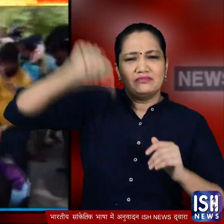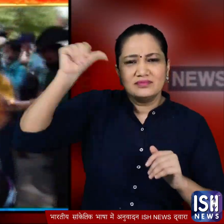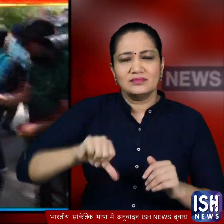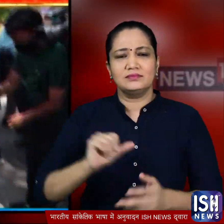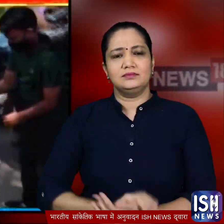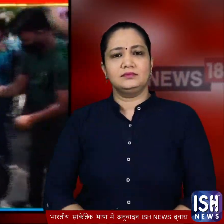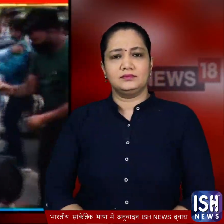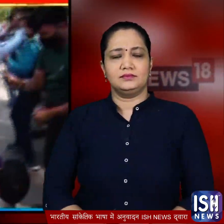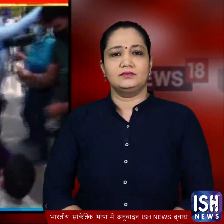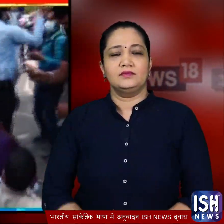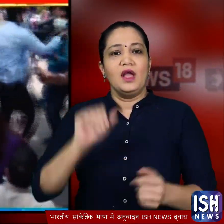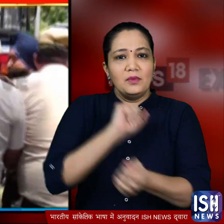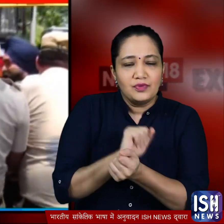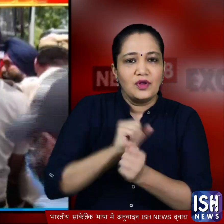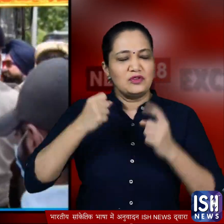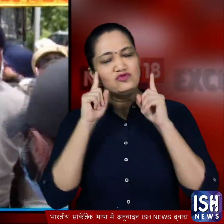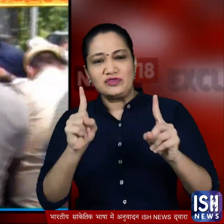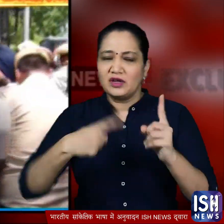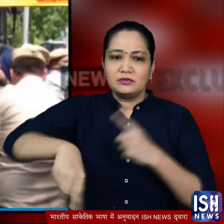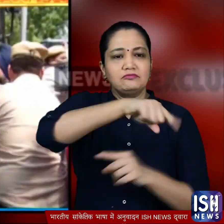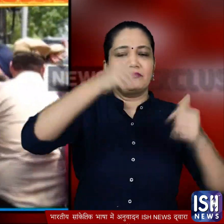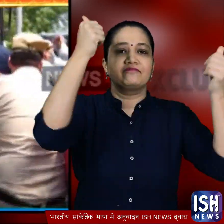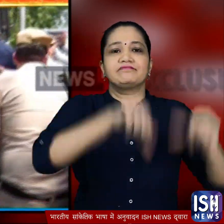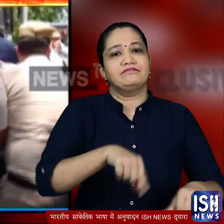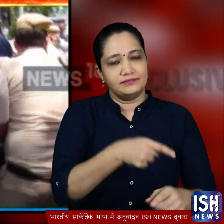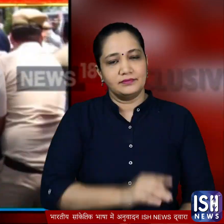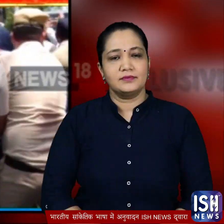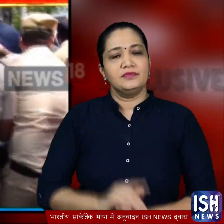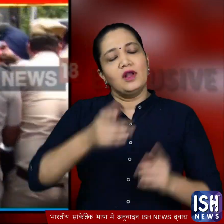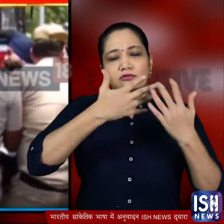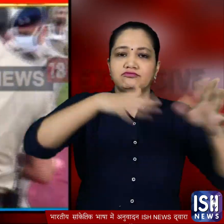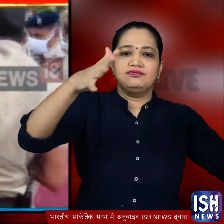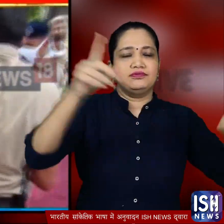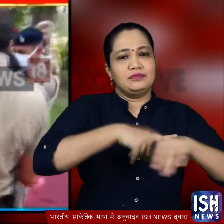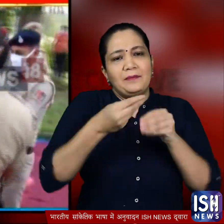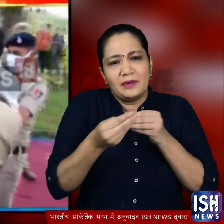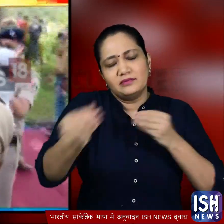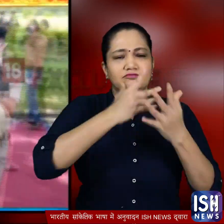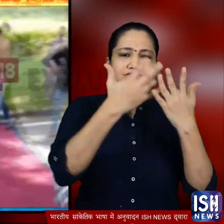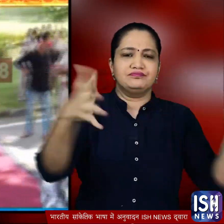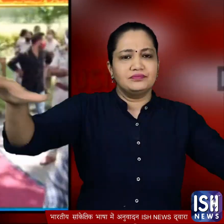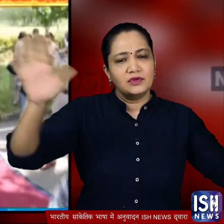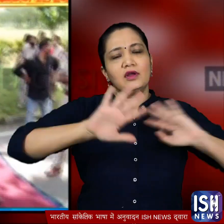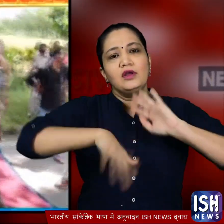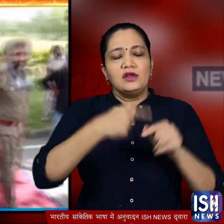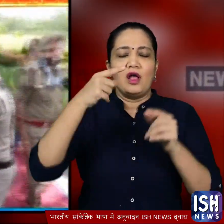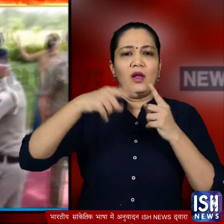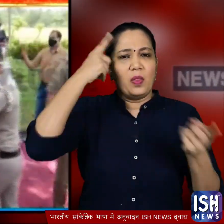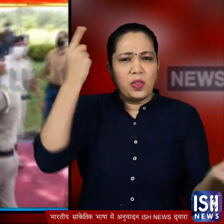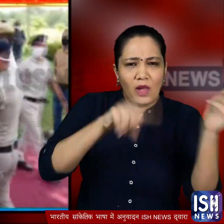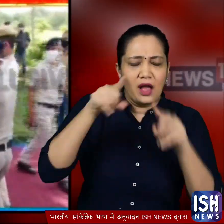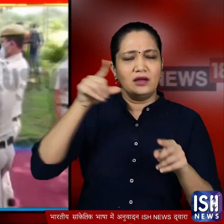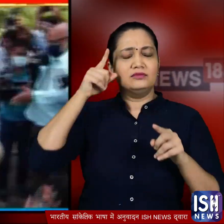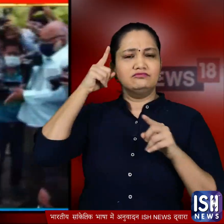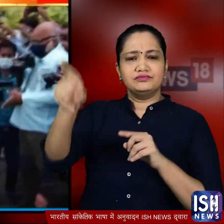हालांकि पुलिस की सख्ती के आगे उनकी एक न चली। थोड़ी ही देर में सभी प्रदर्शनकारियों को वहां से हटा दिया गया, जिसके बाद पार्टी ने इस घोटाले के लिए सीधे तौर